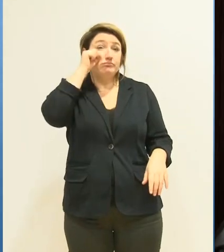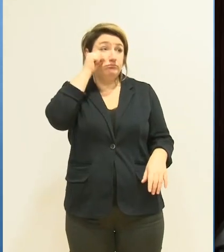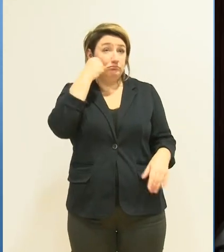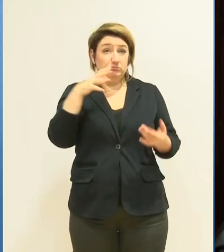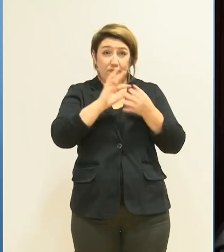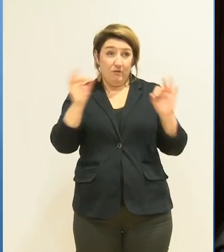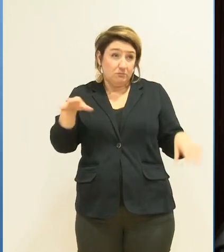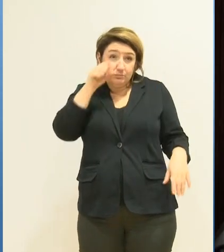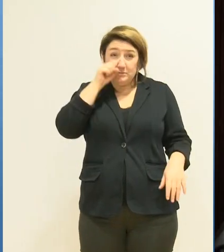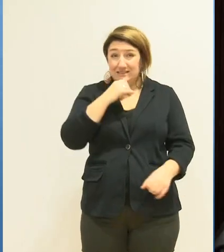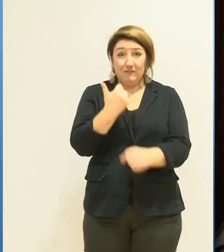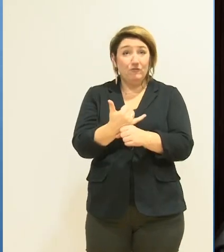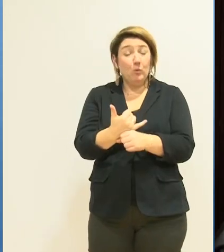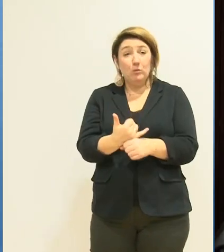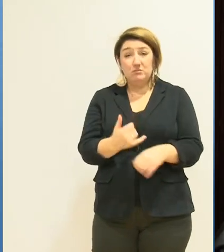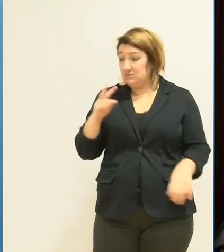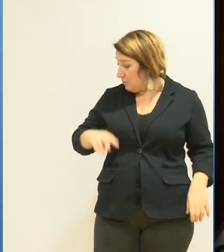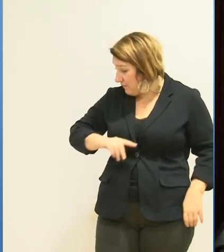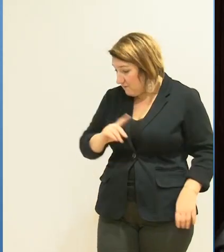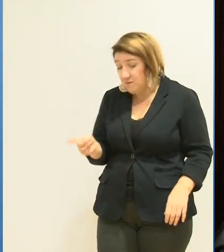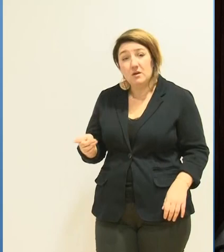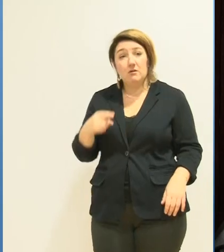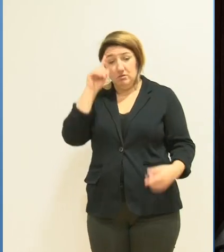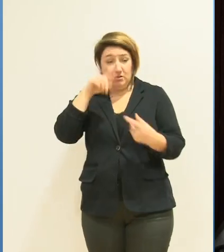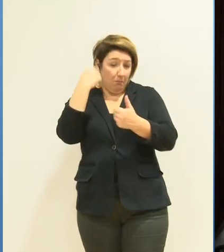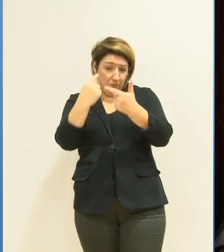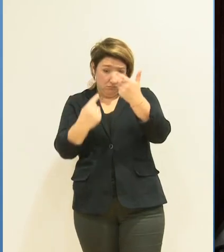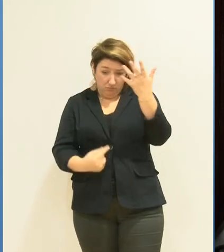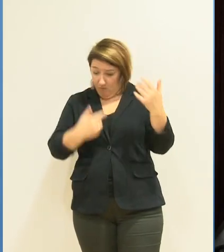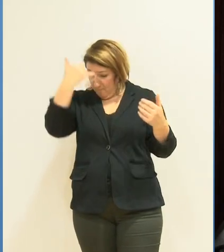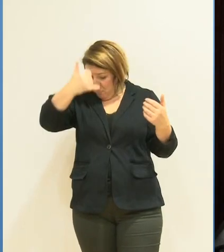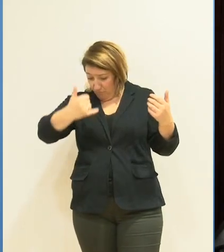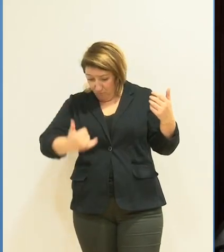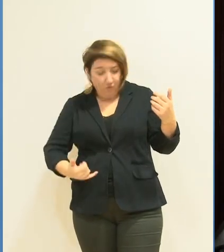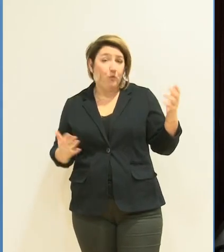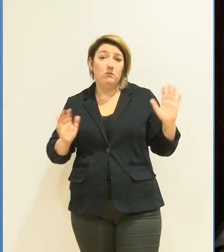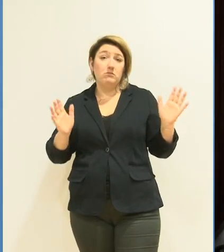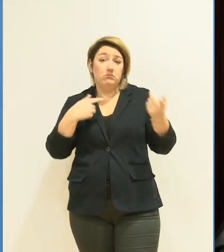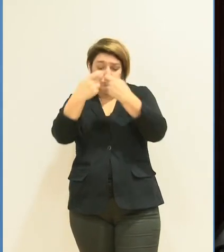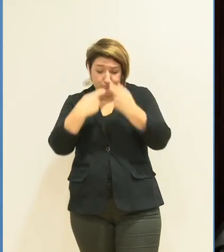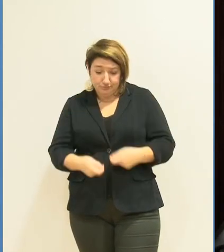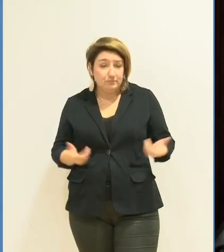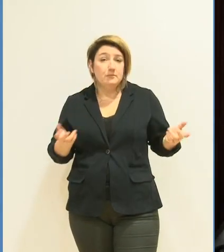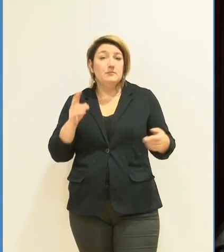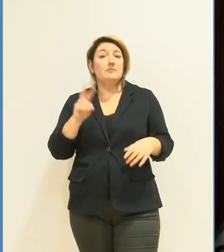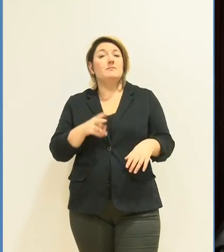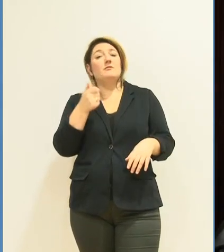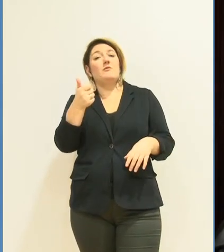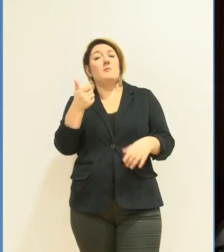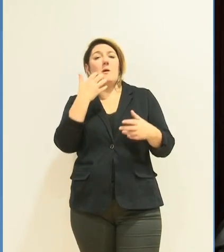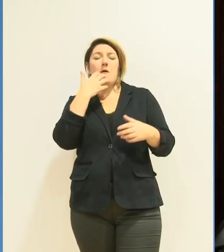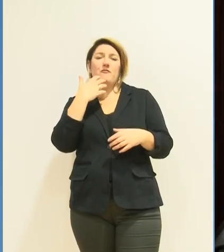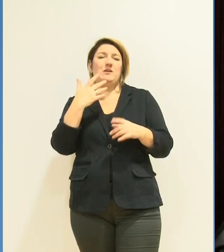c'est faux c'est faux sur un certain nombre d'aspects et votre volonté de vous remettre de vouloir mettre en place un bouclier